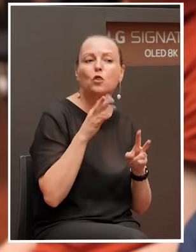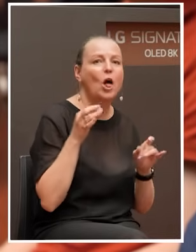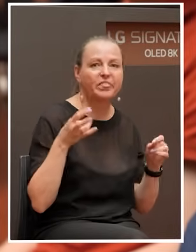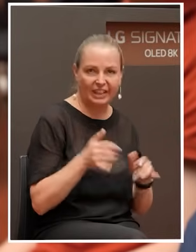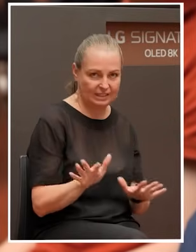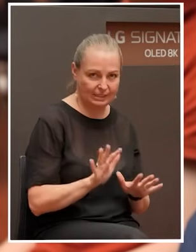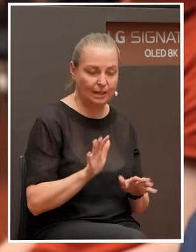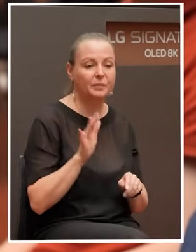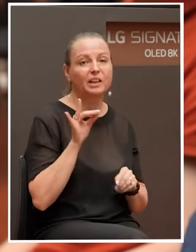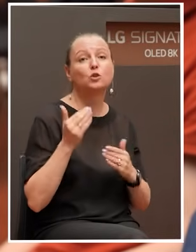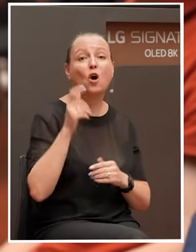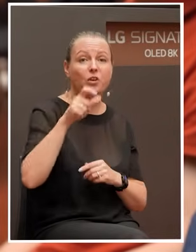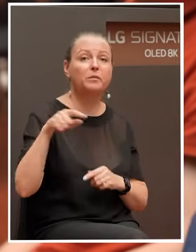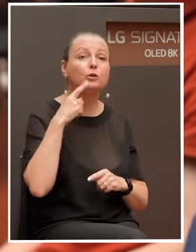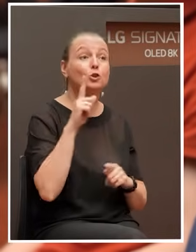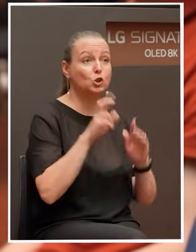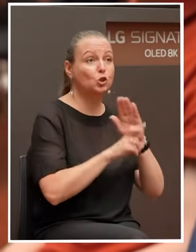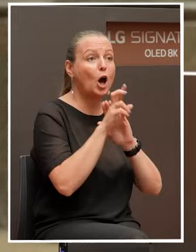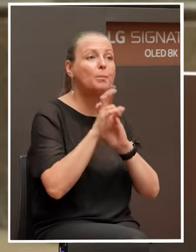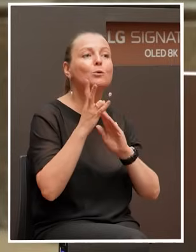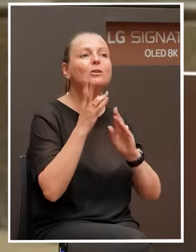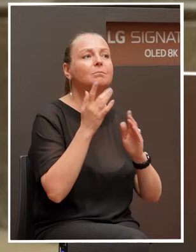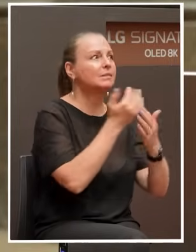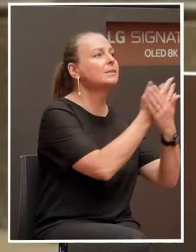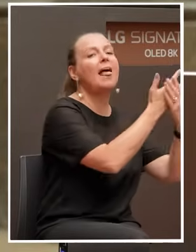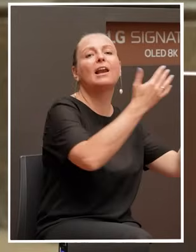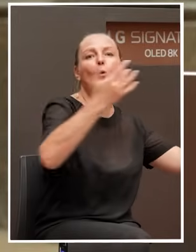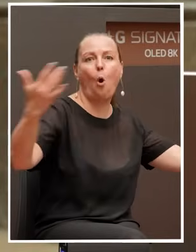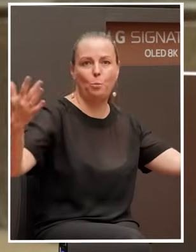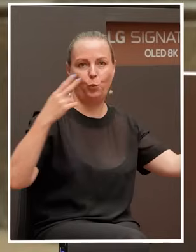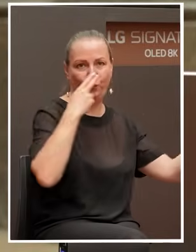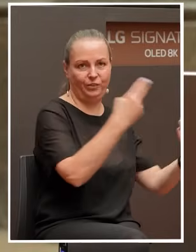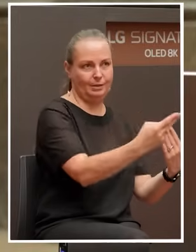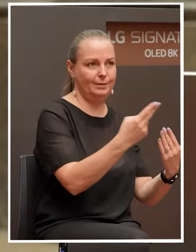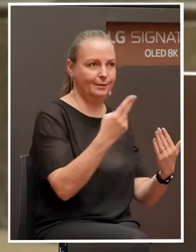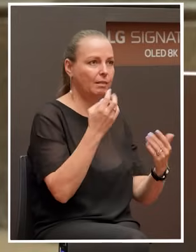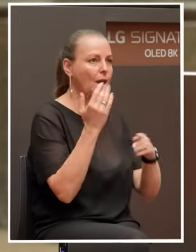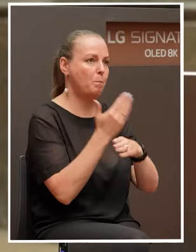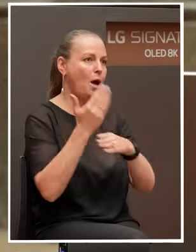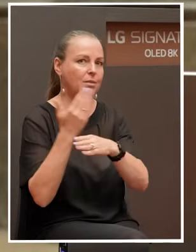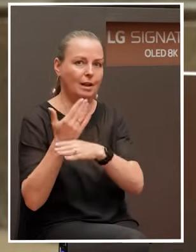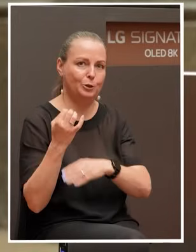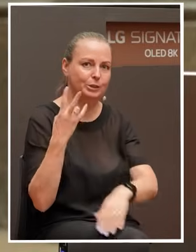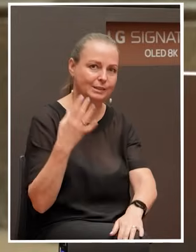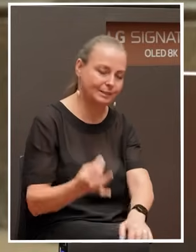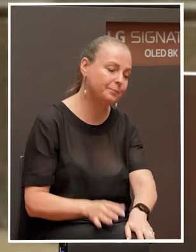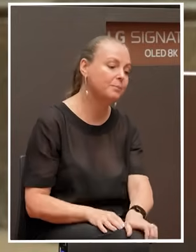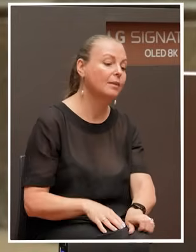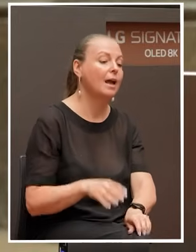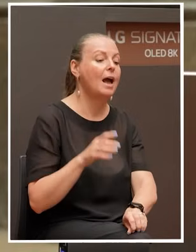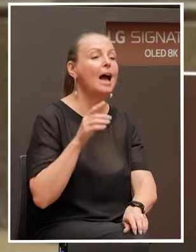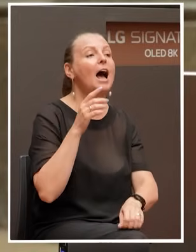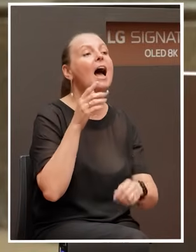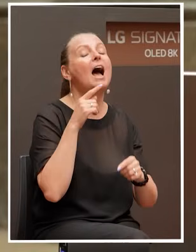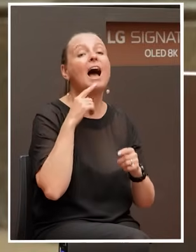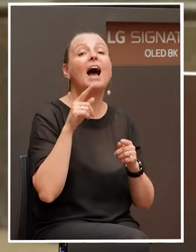И современники говорили о том, что соборы надо видеть целиком. Вот я процитирую снова Писсаро. Другая